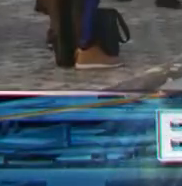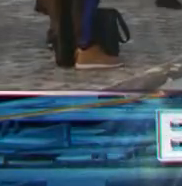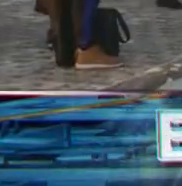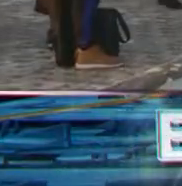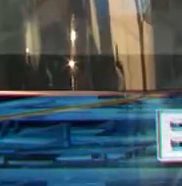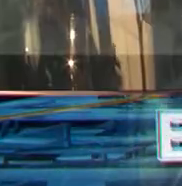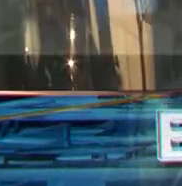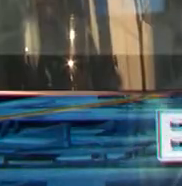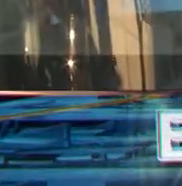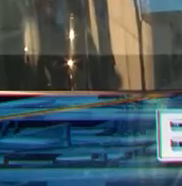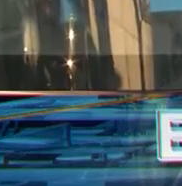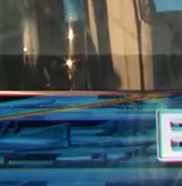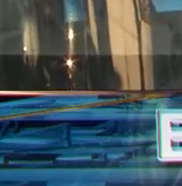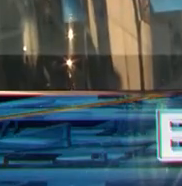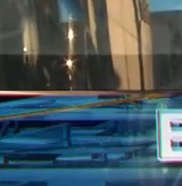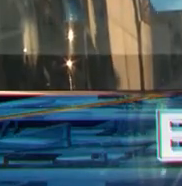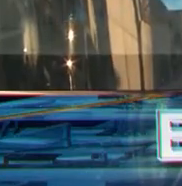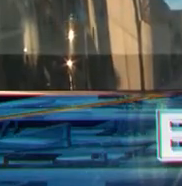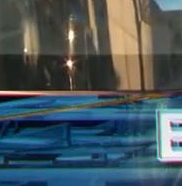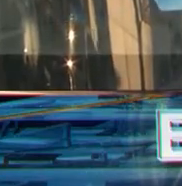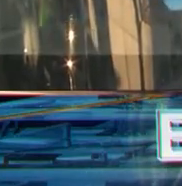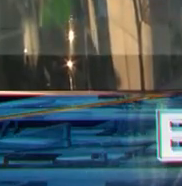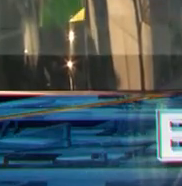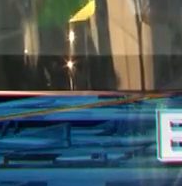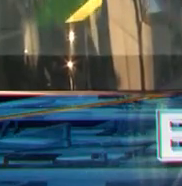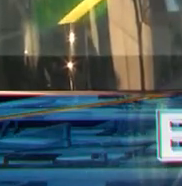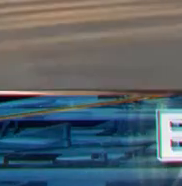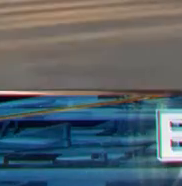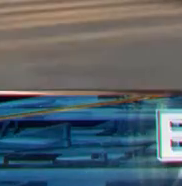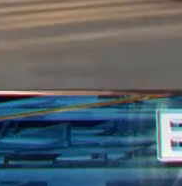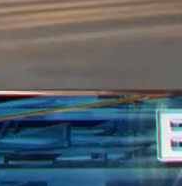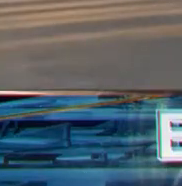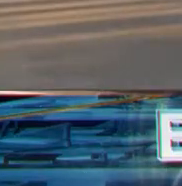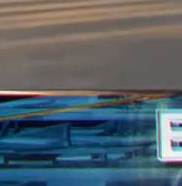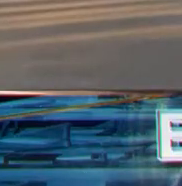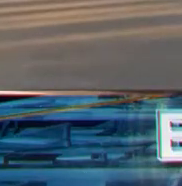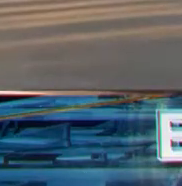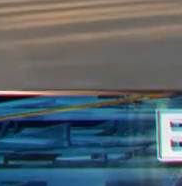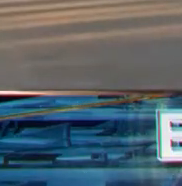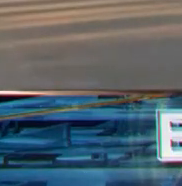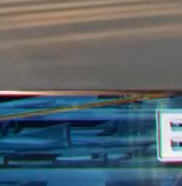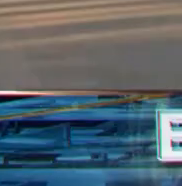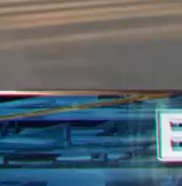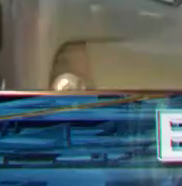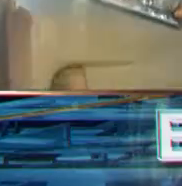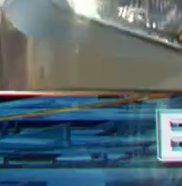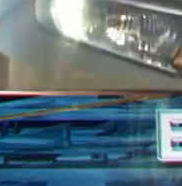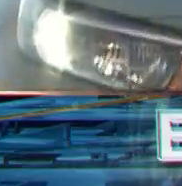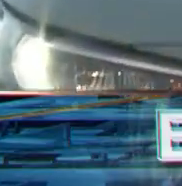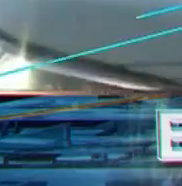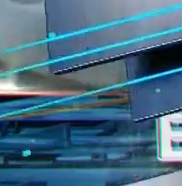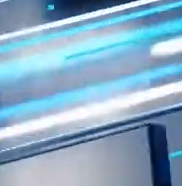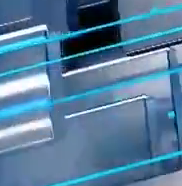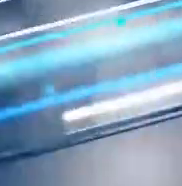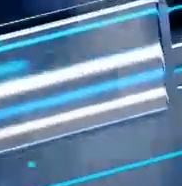Жаңа заң мақұлданды. Енді автокөлік иелеріне жүргізуші куәлігін алып жүру міндеттелмей, көлікті тіркеу құжатынсыз да жүре алады.